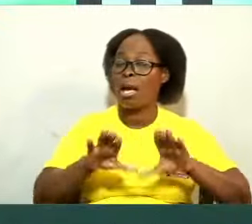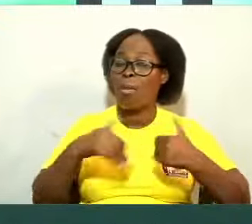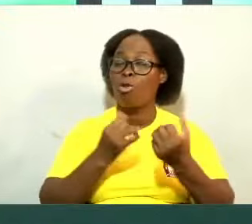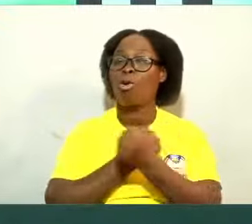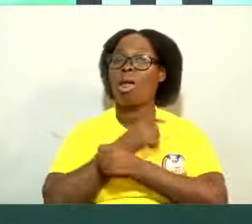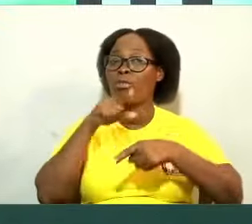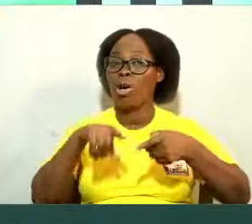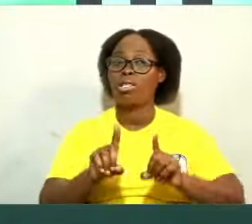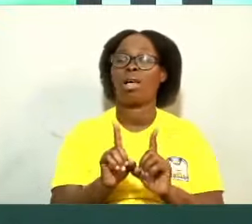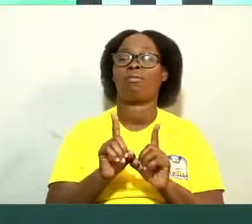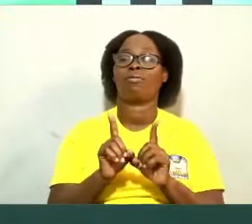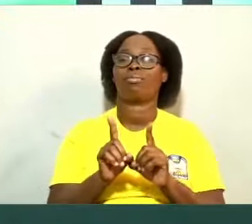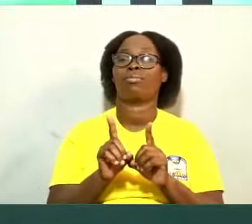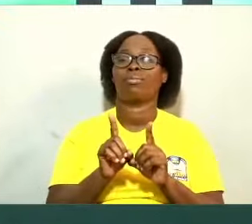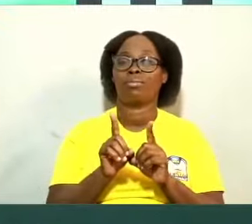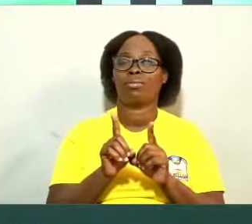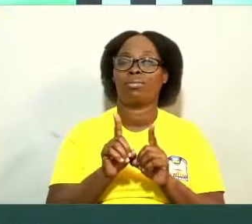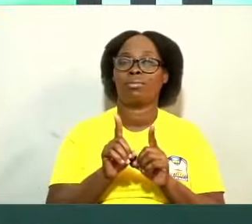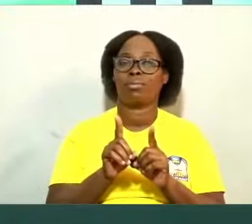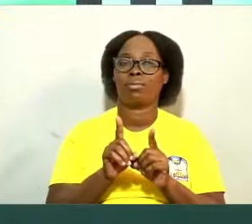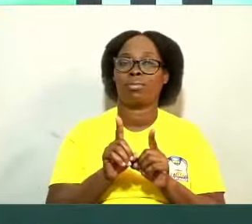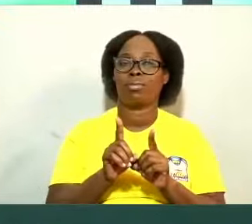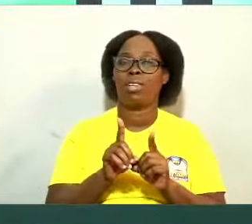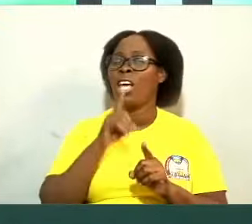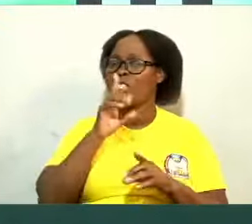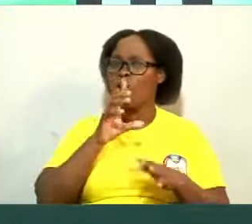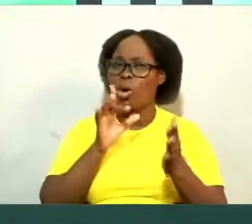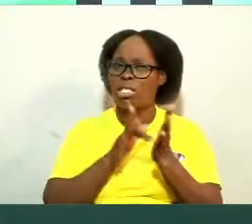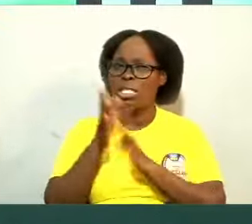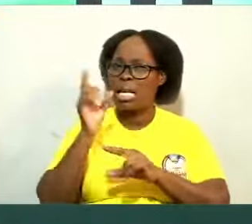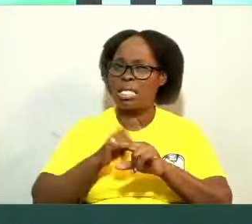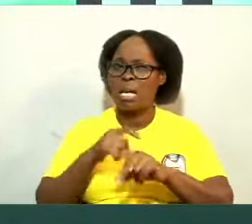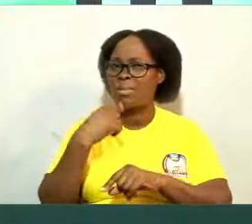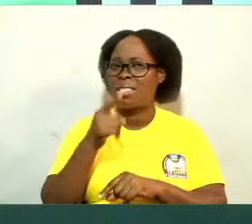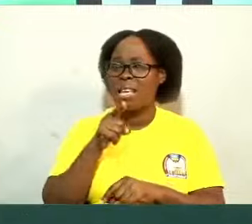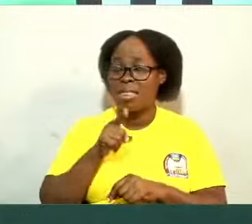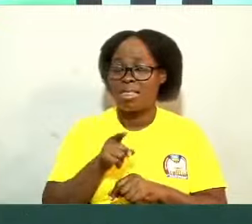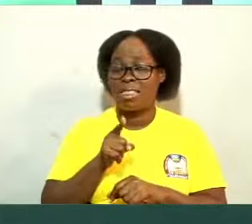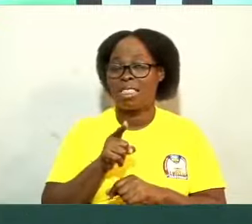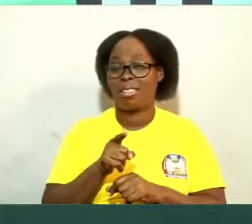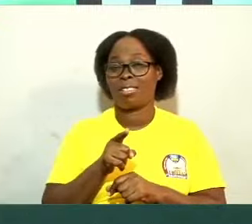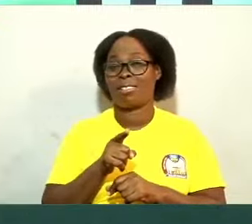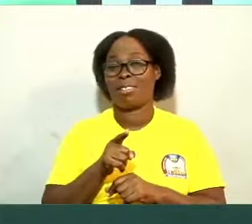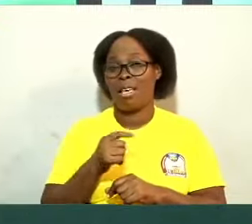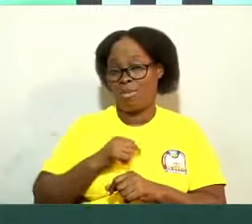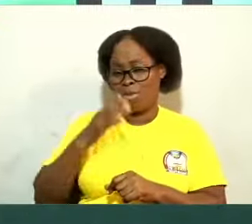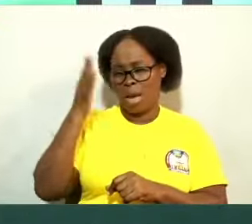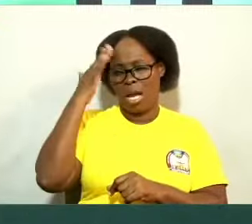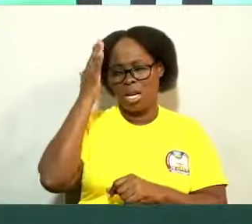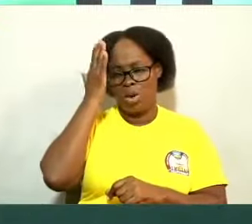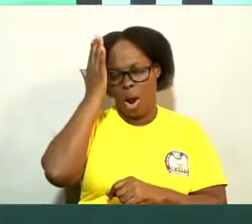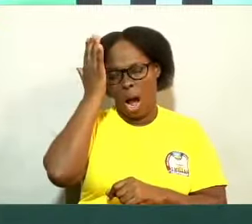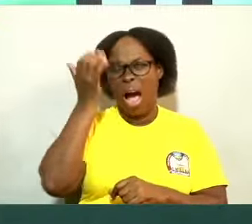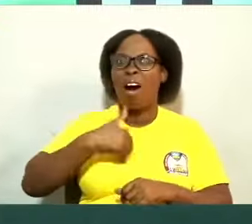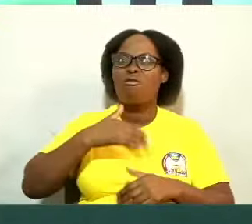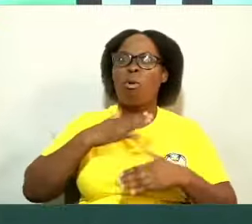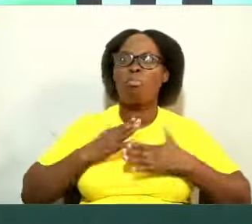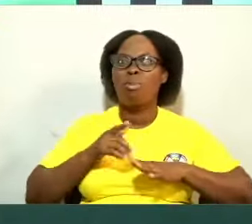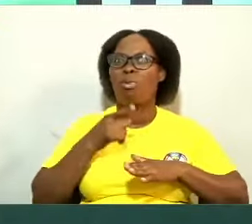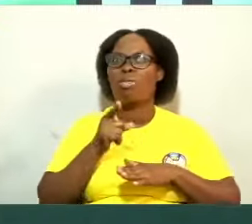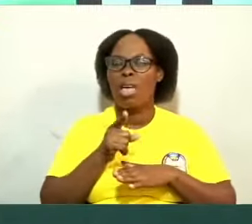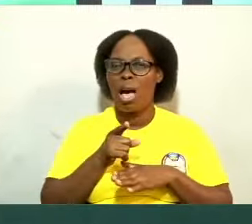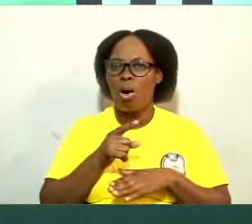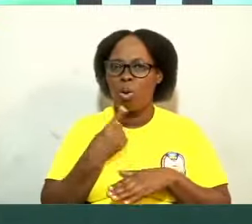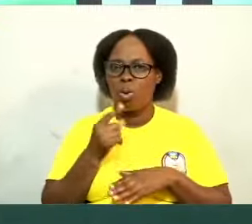nafsi yako. Kwa Yesu alipokuwa anasema ni mbili, nilikuwa najua kuna watu huko. Wewe usimu